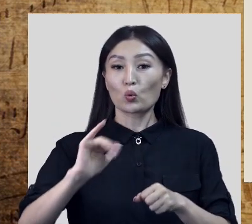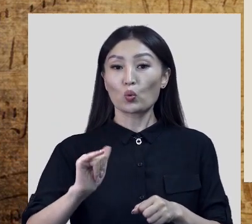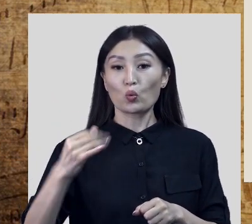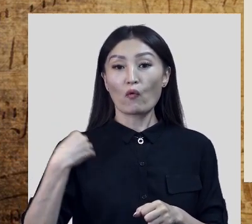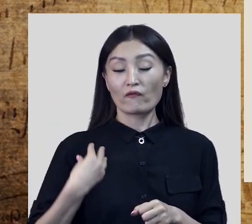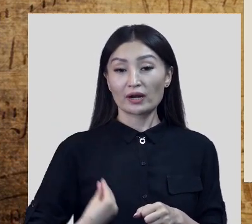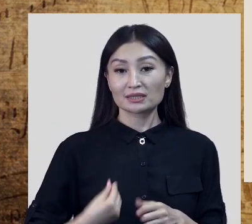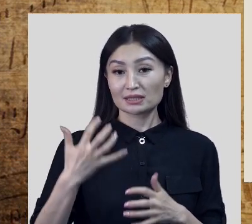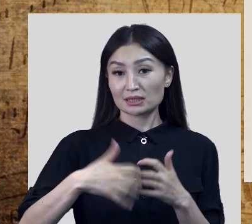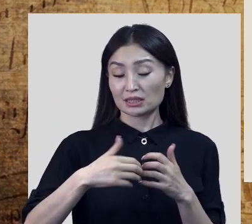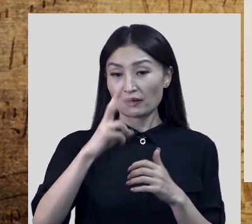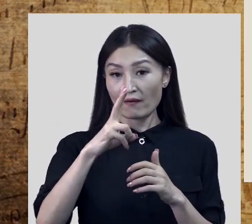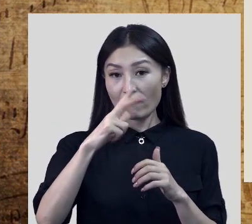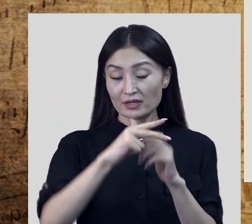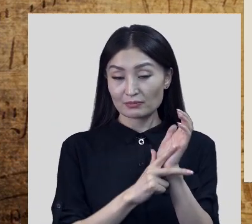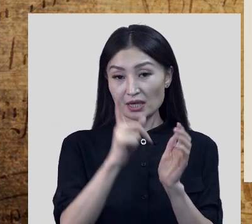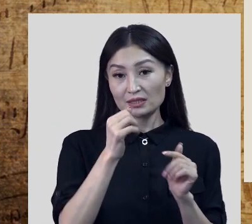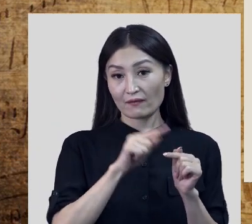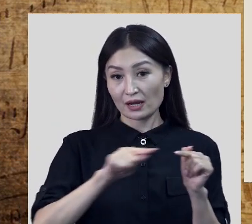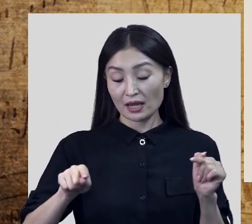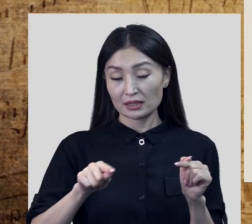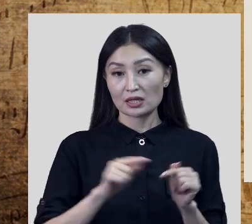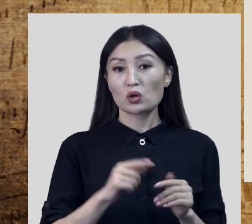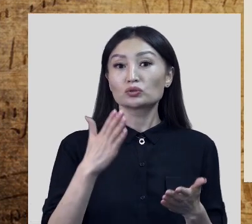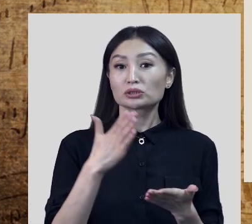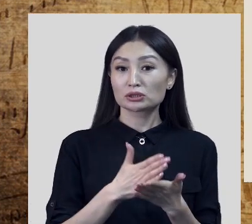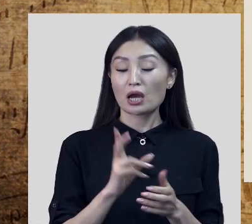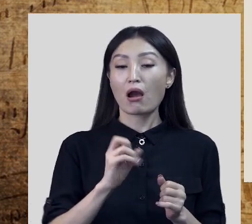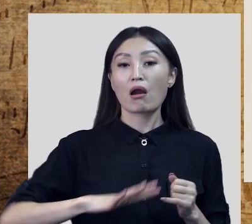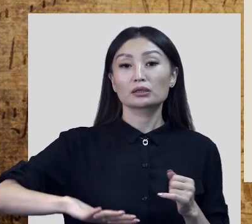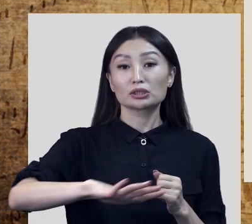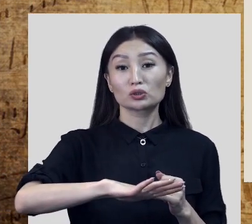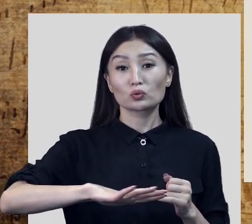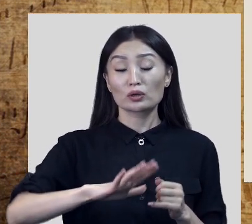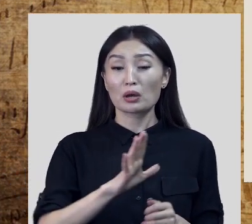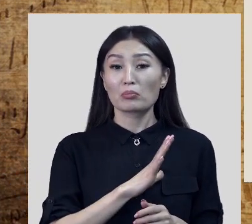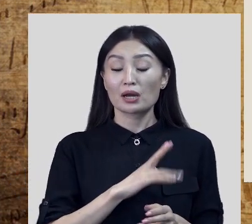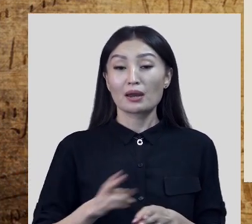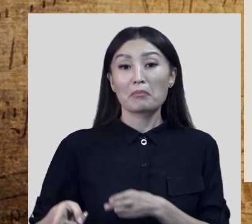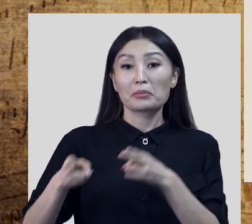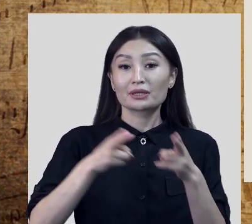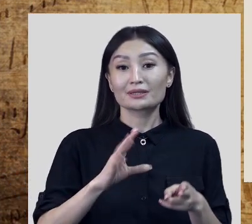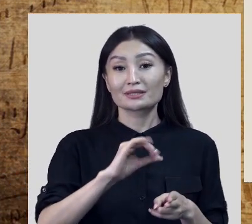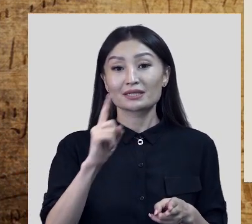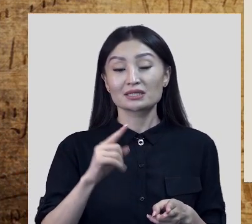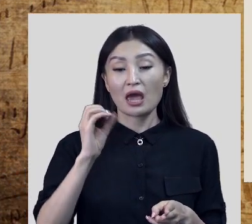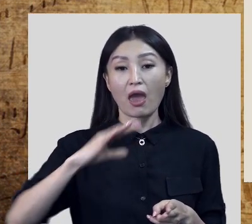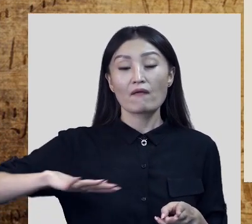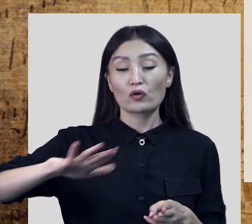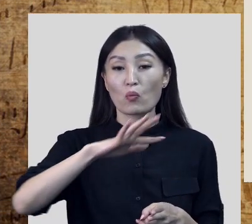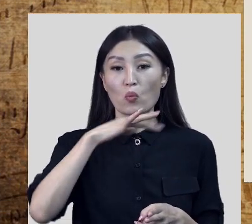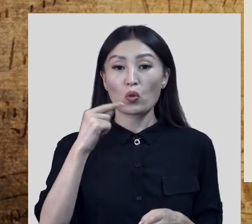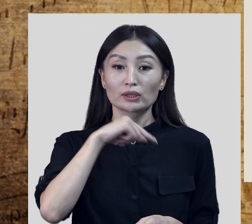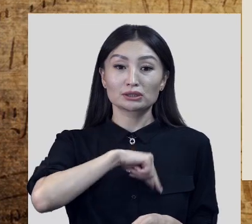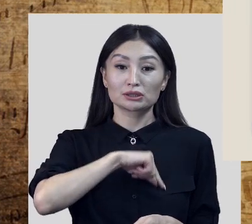середине 18 века к тому времени уже сложилась как территория на которой были перенесены из европы многие черты